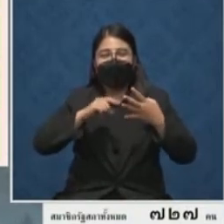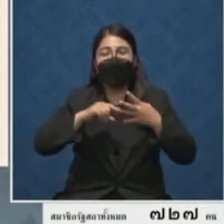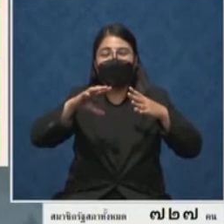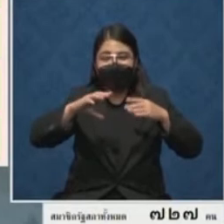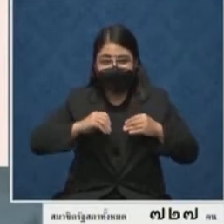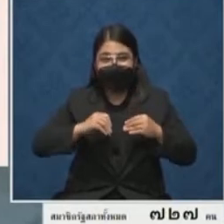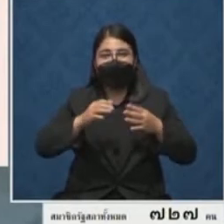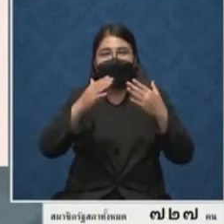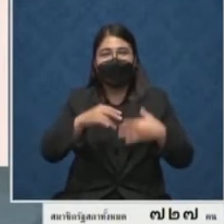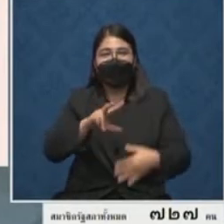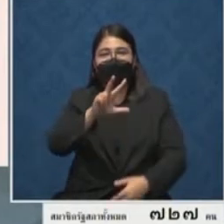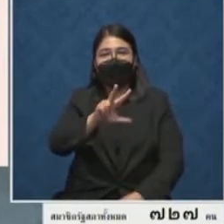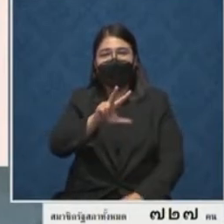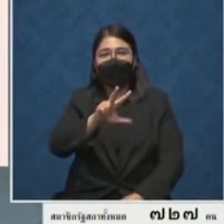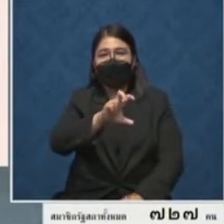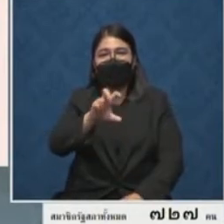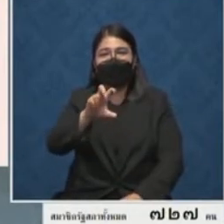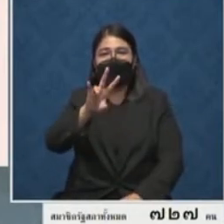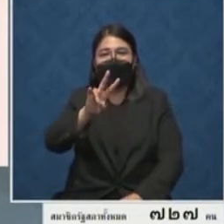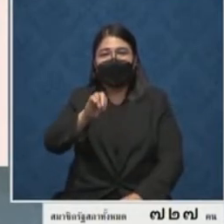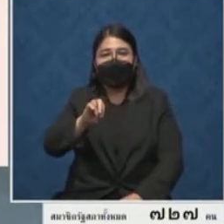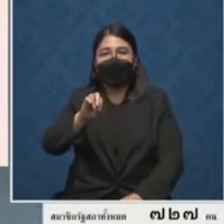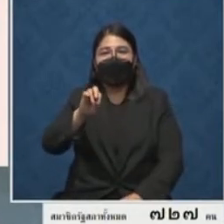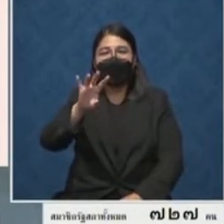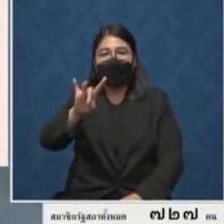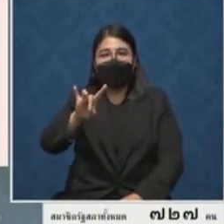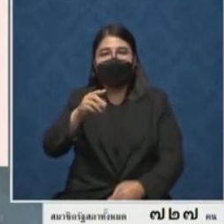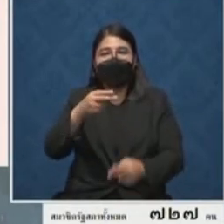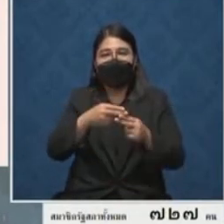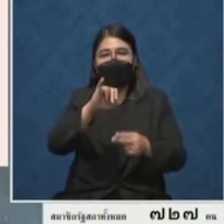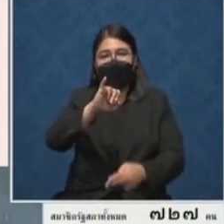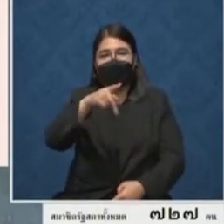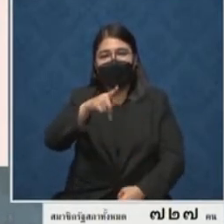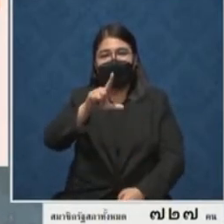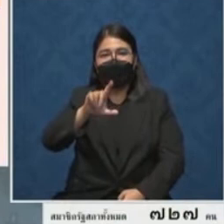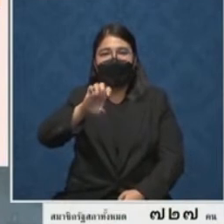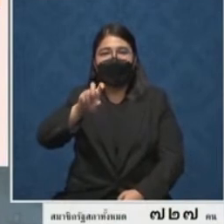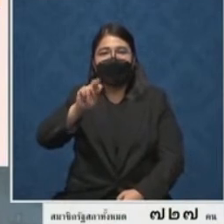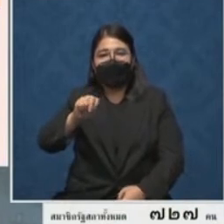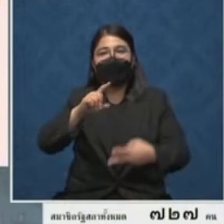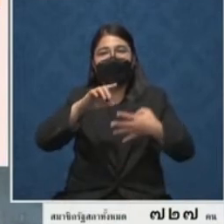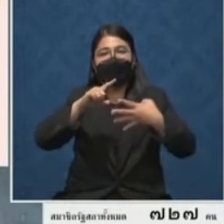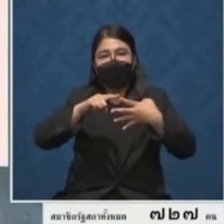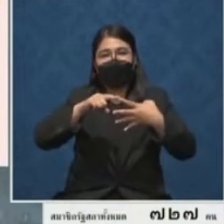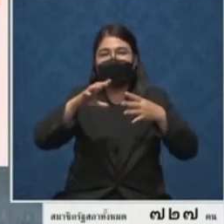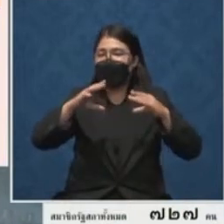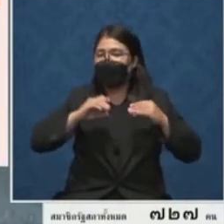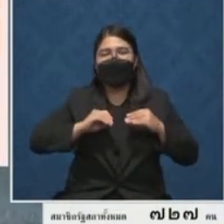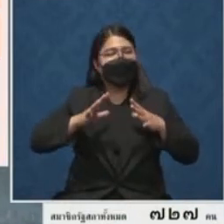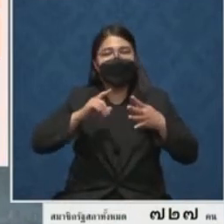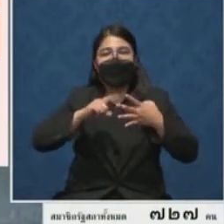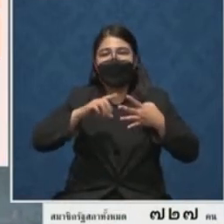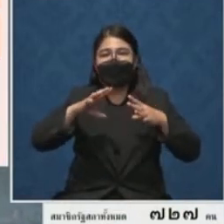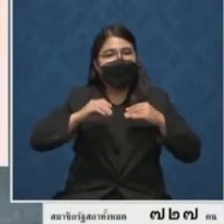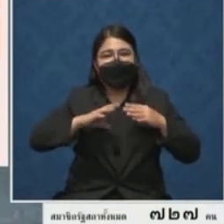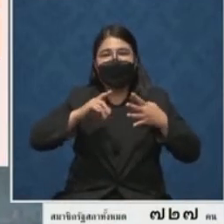ทียนสุวรรณ 1ไม่รับหลักการ2ไม่รับหลักการ3ไม่รับหลักการ